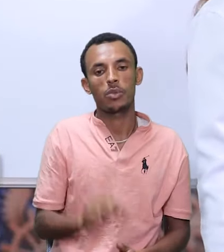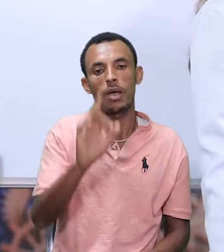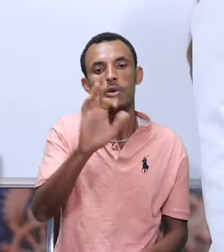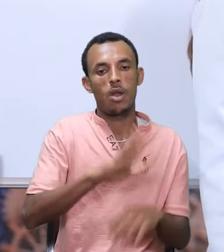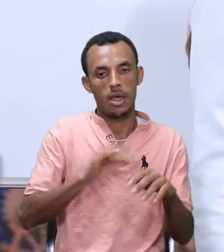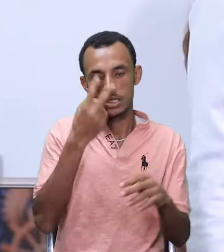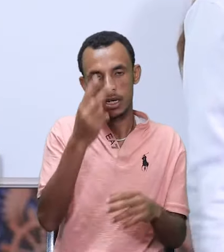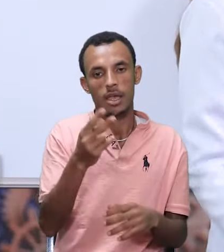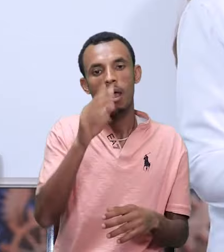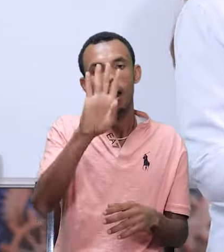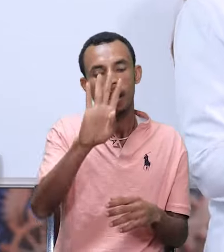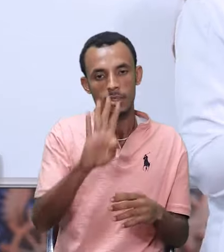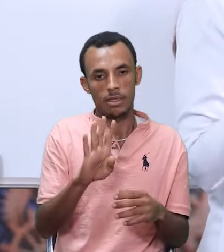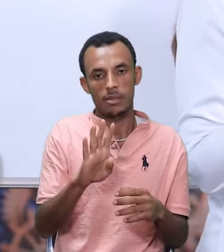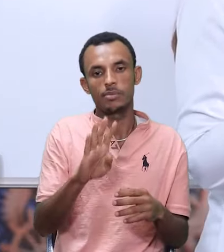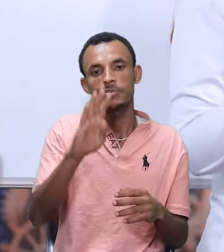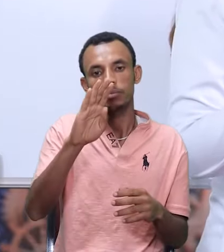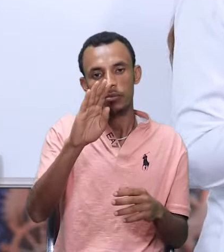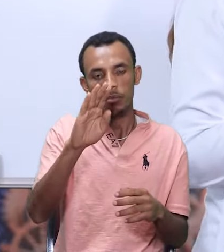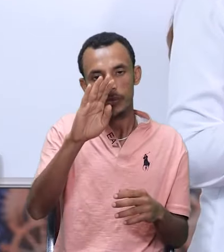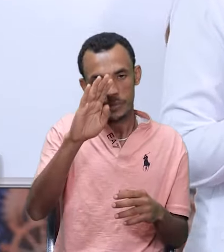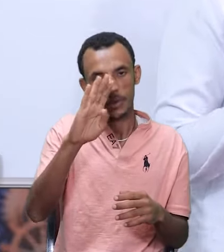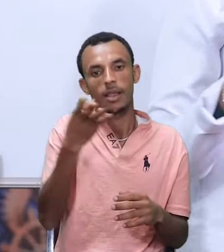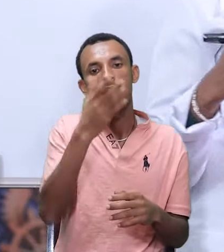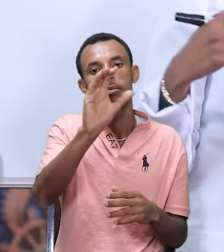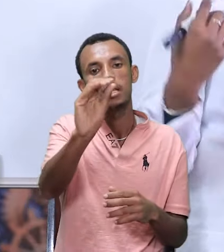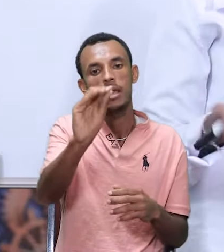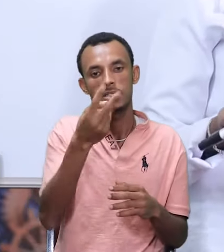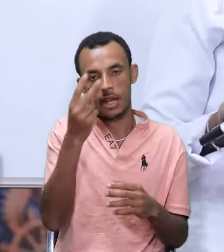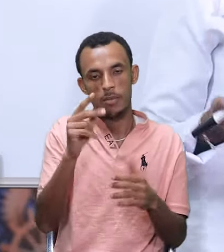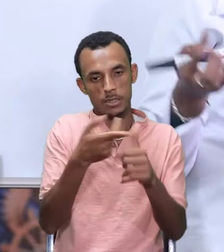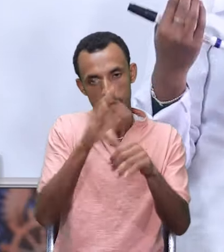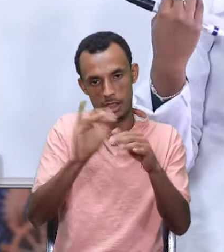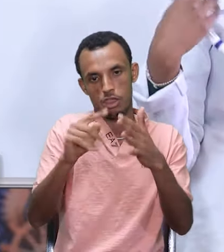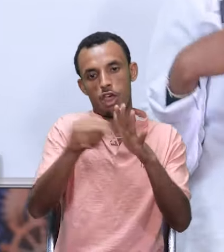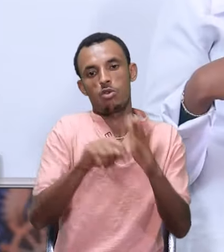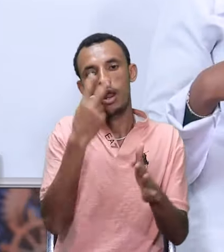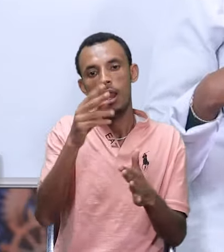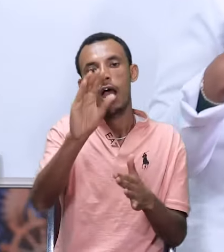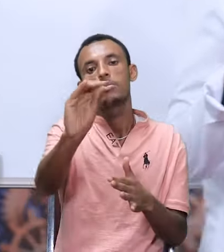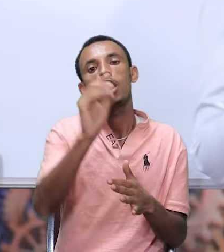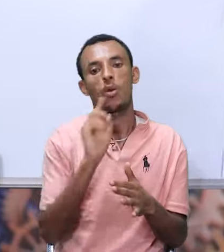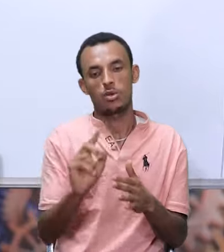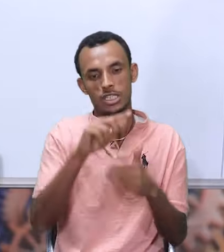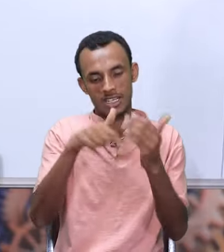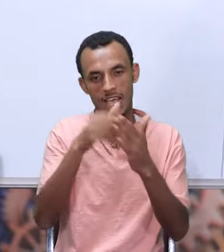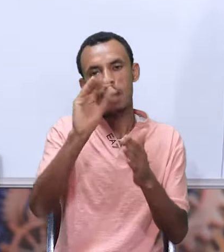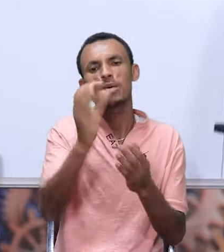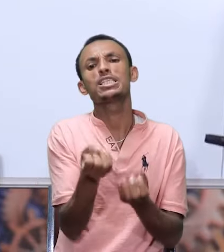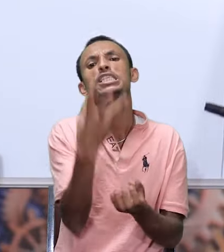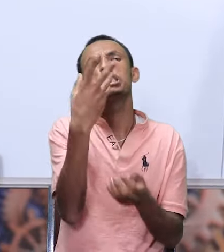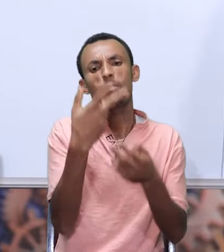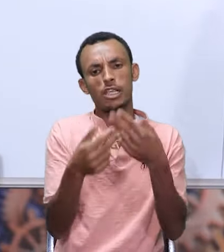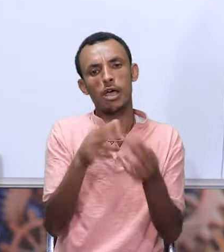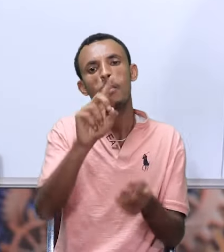ሀመርሃ 4/50 አሁንም ልክ እንደ ቀድሙ በመጀመሪያ ታህቱን እናያለን። ታህቱ 50 ነው። ስለዚህ 50 በስንት ሲባዛ